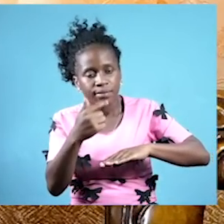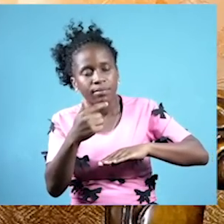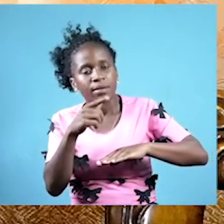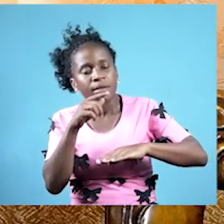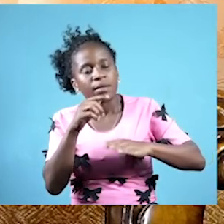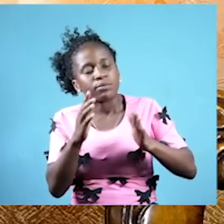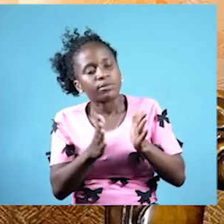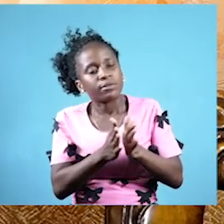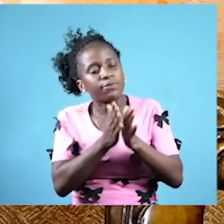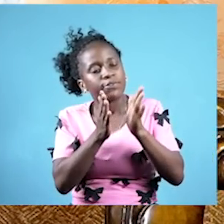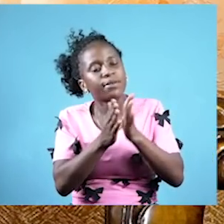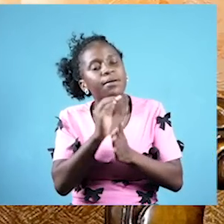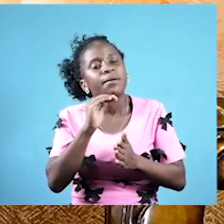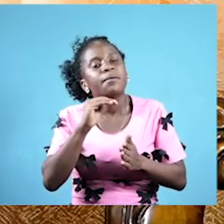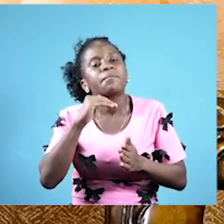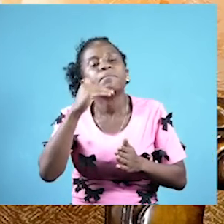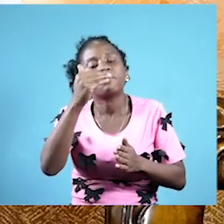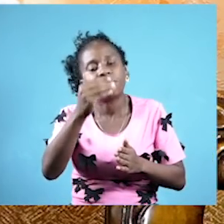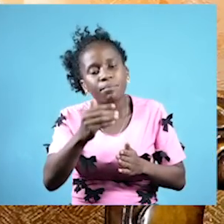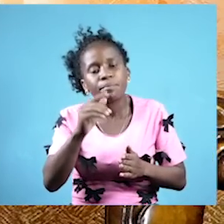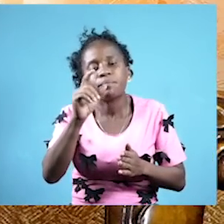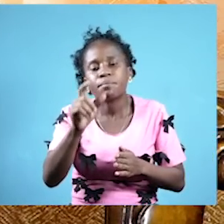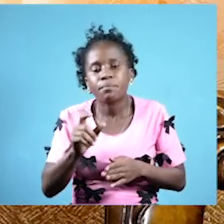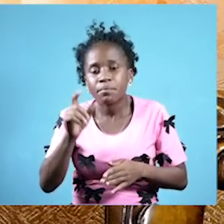Waingereza wanasema you praise in public